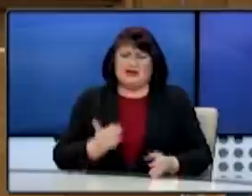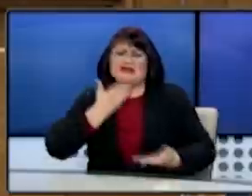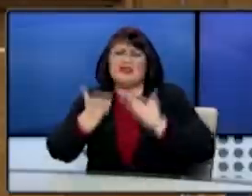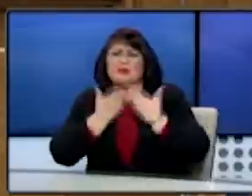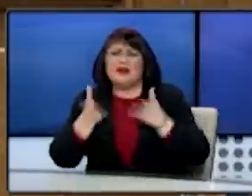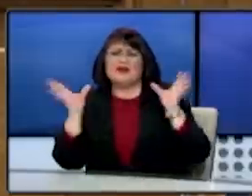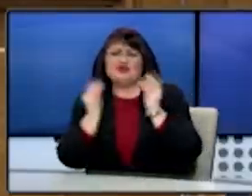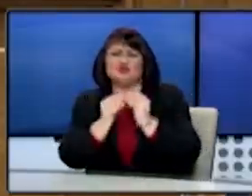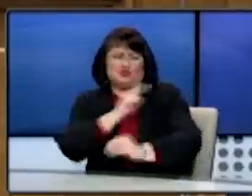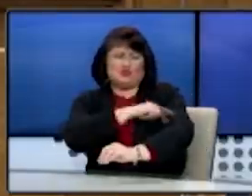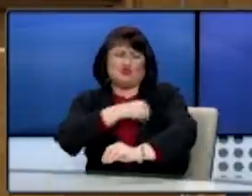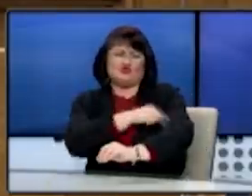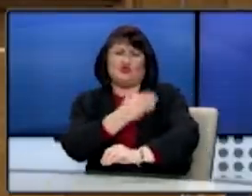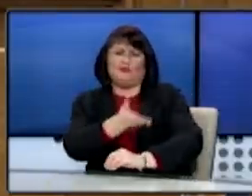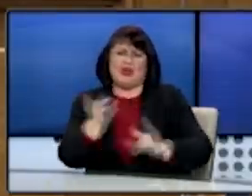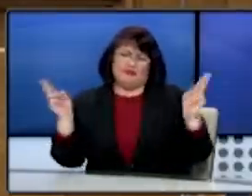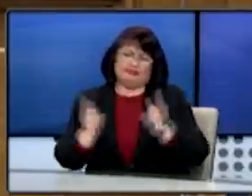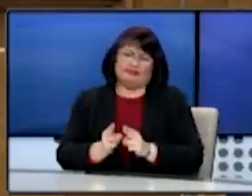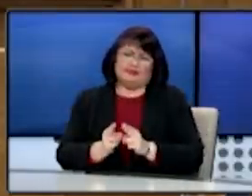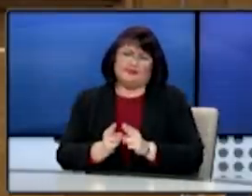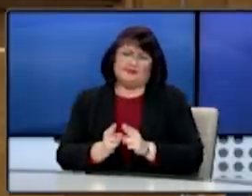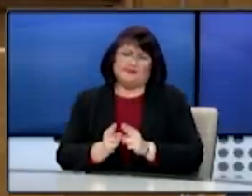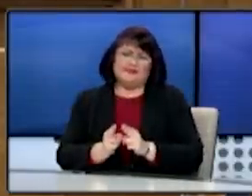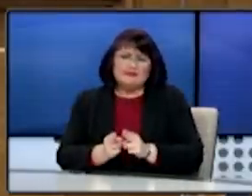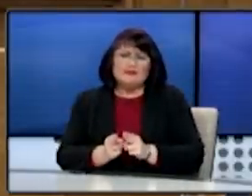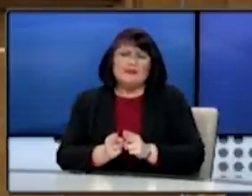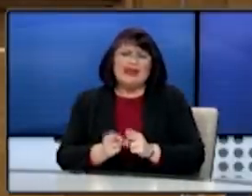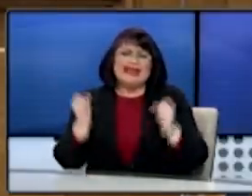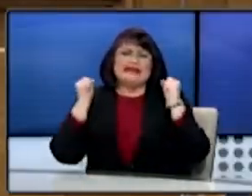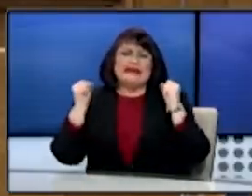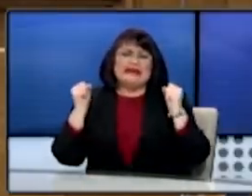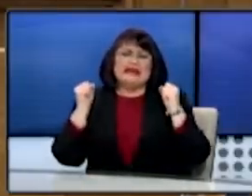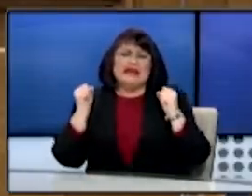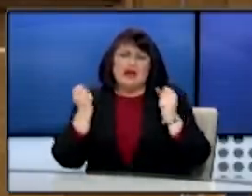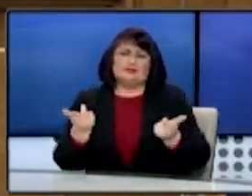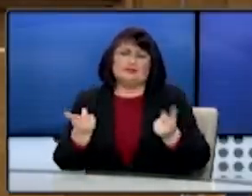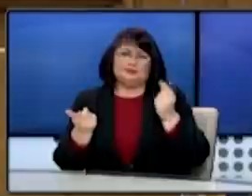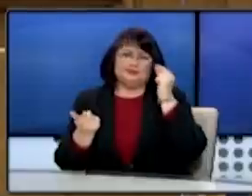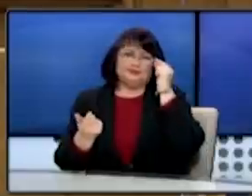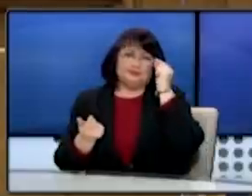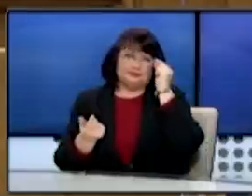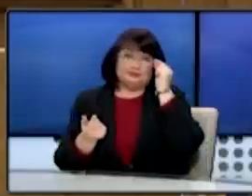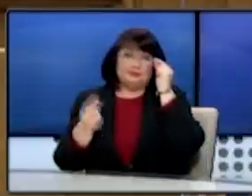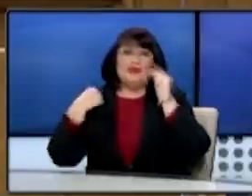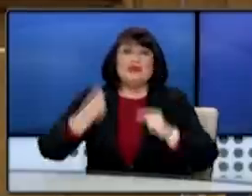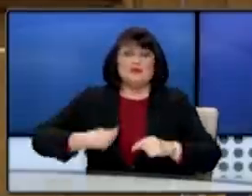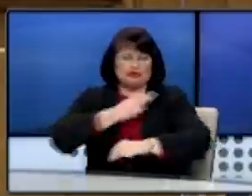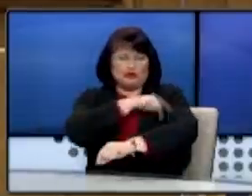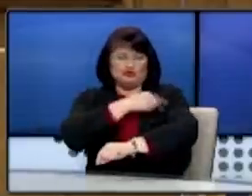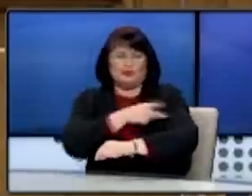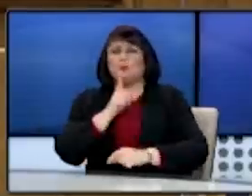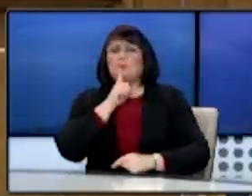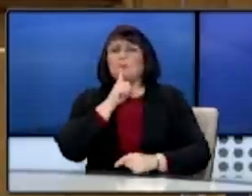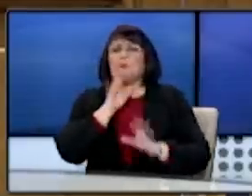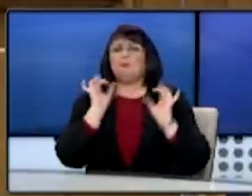τις δαπάνες για τα νοσοκομεία αλλά και για την πρωτοβάθμια φροντίδα υγείας. Για την ενίσχυση των δημόσιων νοσοκομείων ούτε